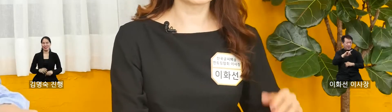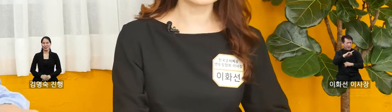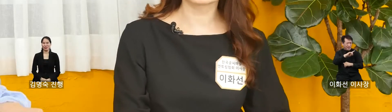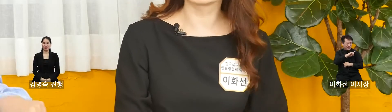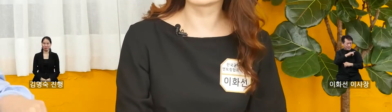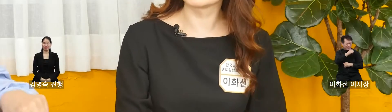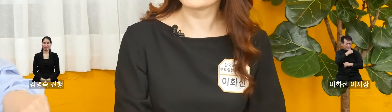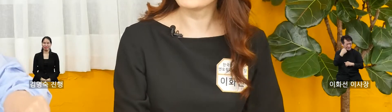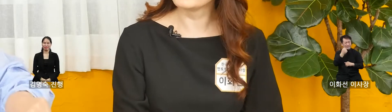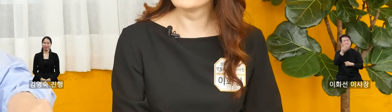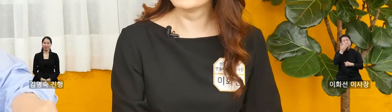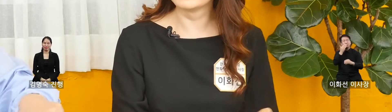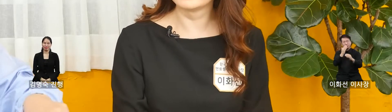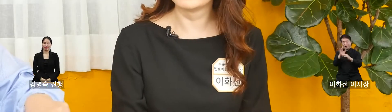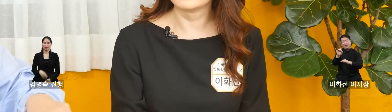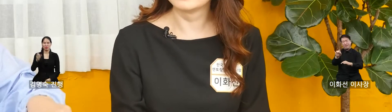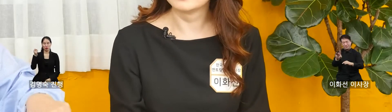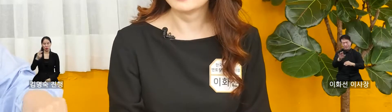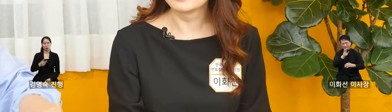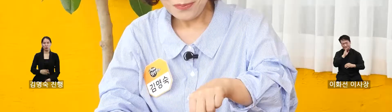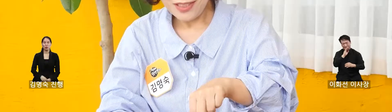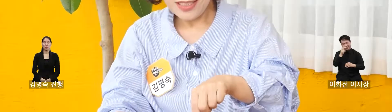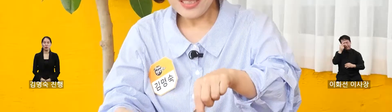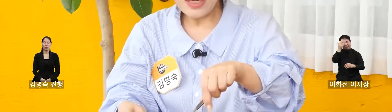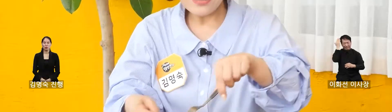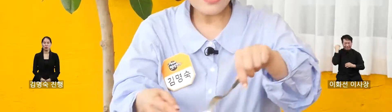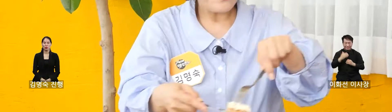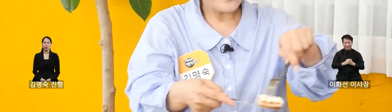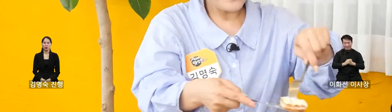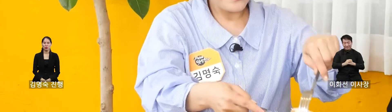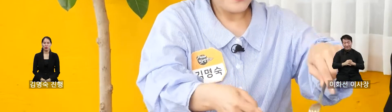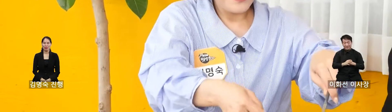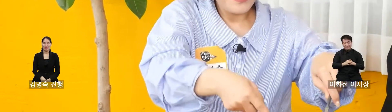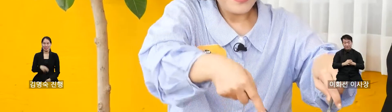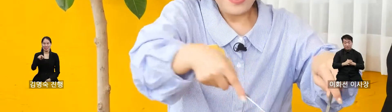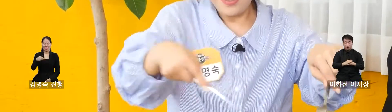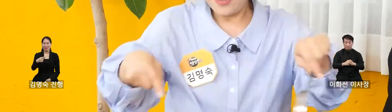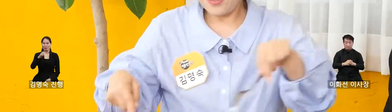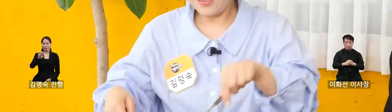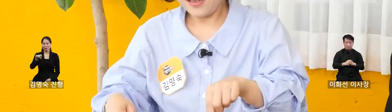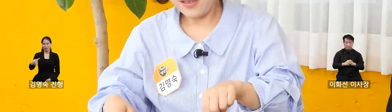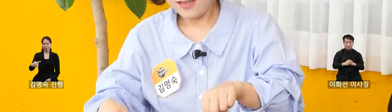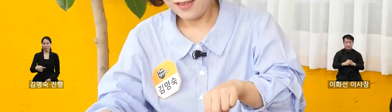음식이 돈가스였죠. 그리고 또 그 막 스프.